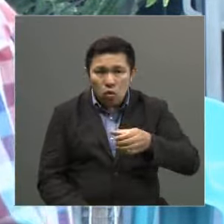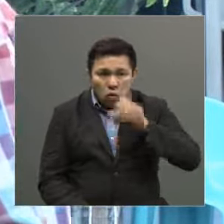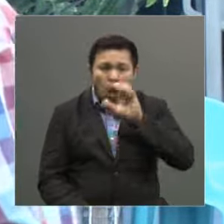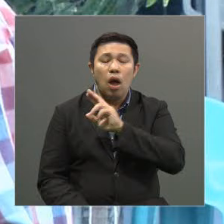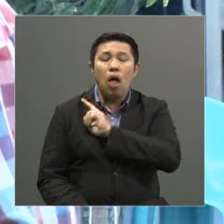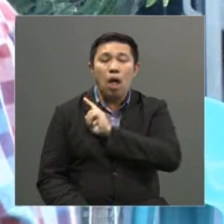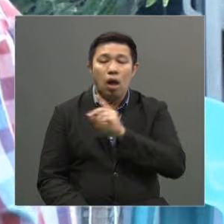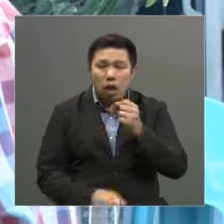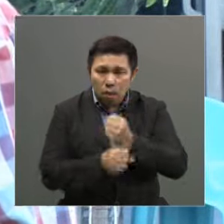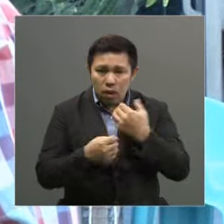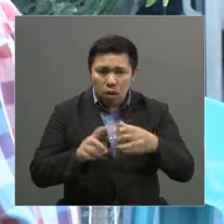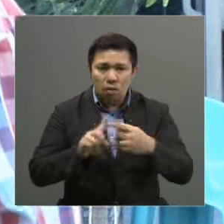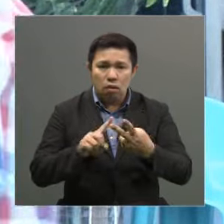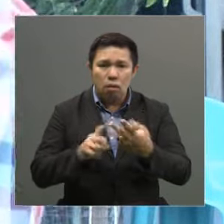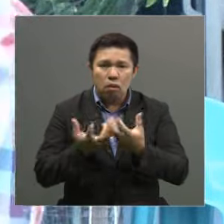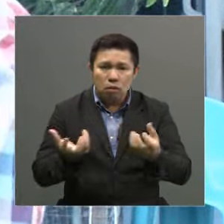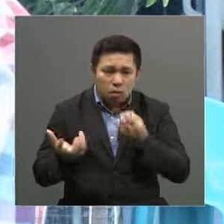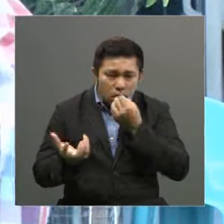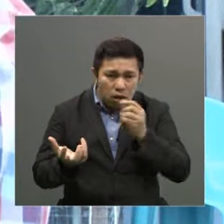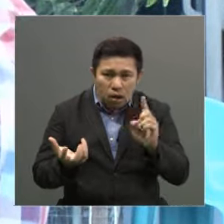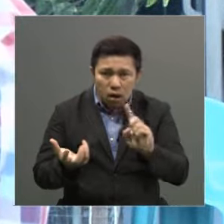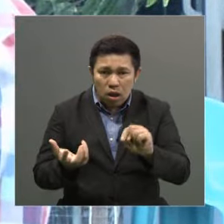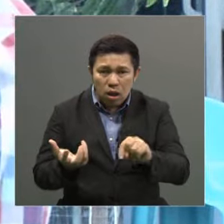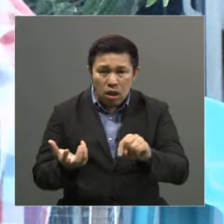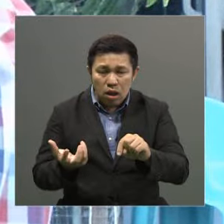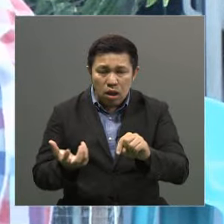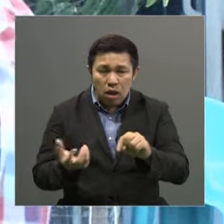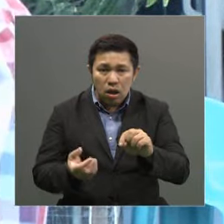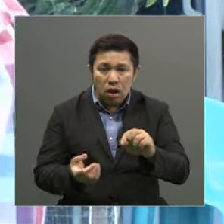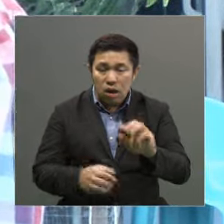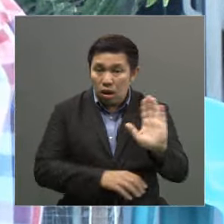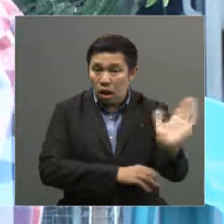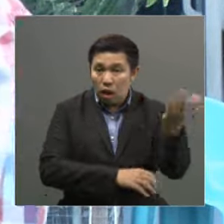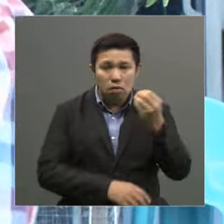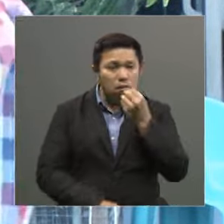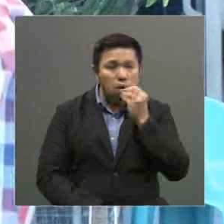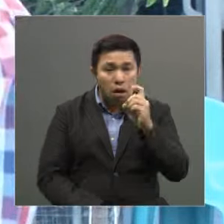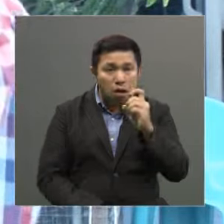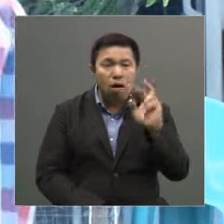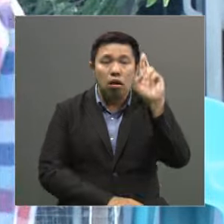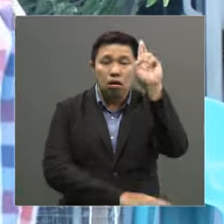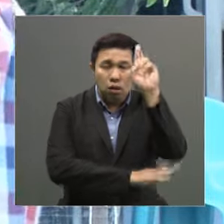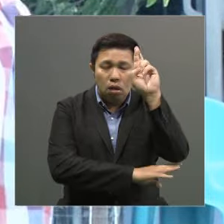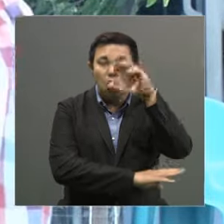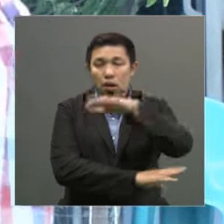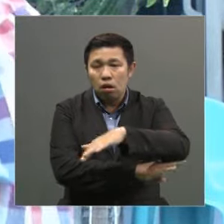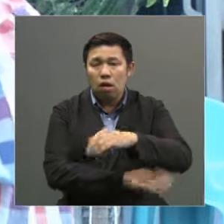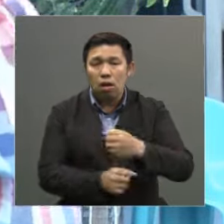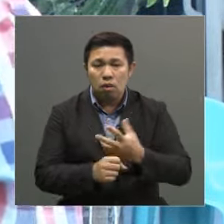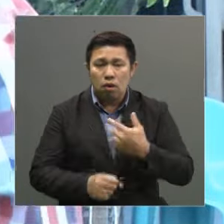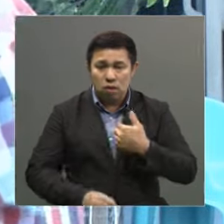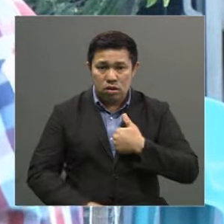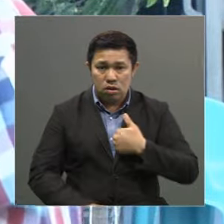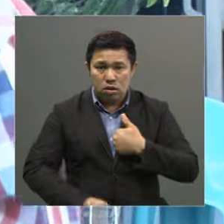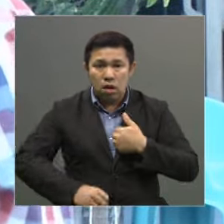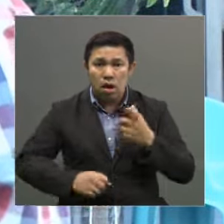ราก็ทำแบบนั้นแล้วก็เรื่องอาหารเราก็ทำใหมื้อตอนเช้าเขาไม่ทานทำให้เหลือมื้อกลางวันมื้อเย็นพี่เน่ก็เลย